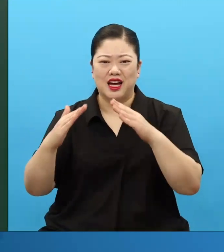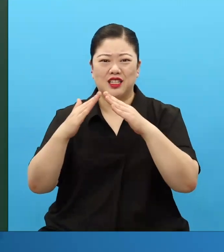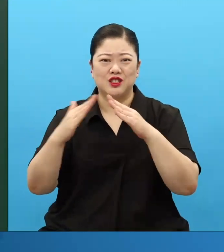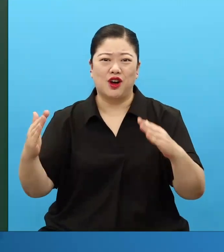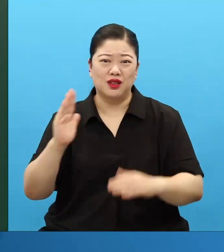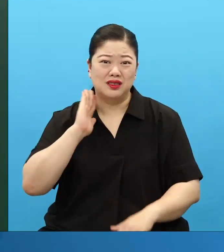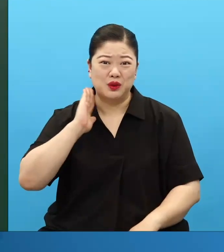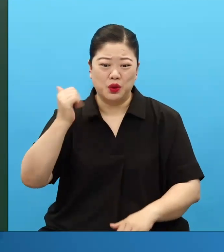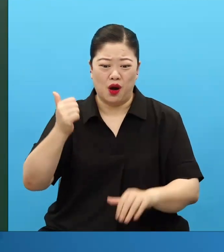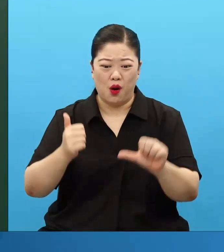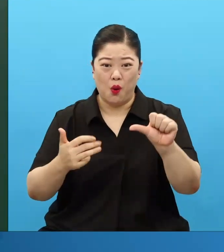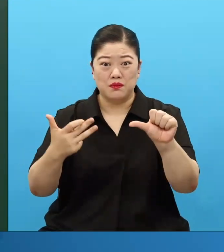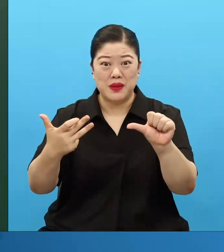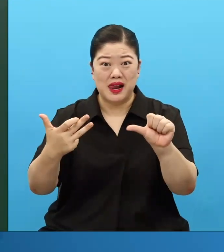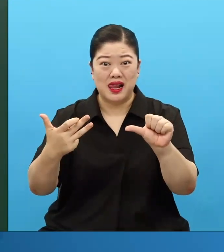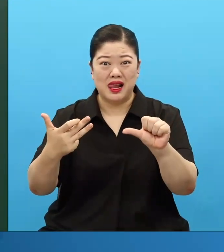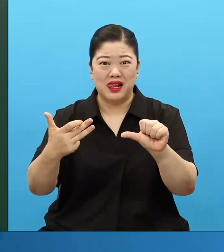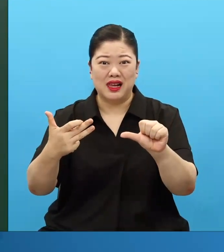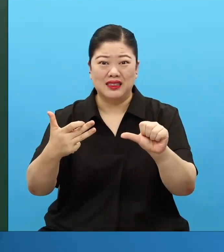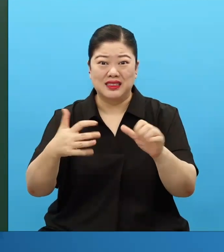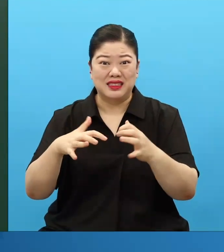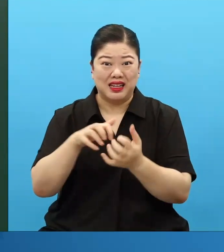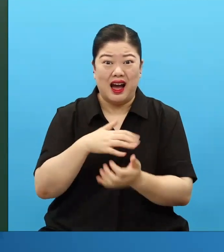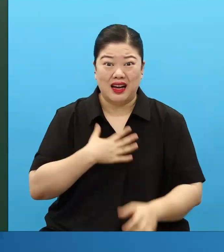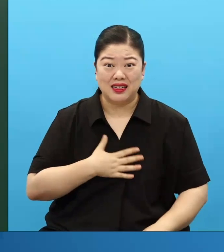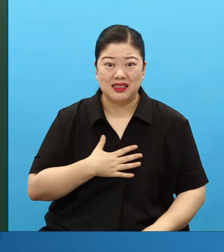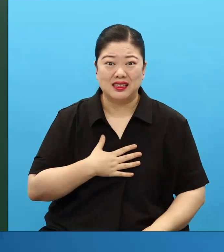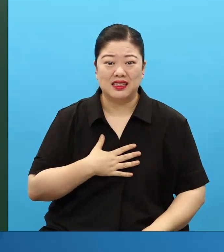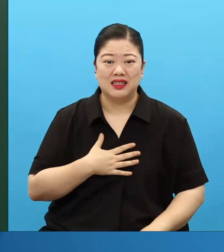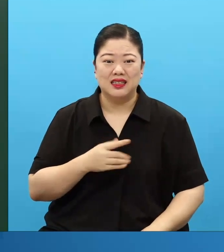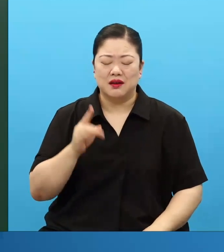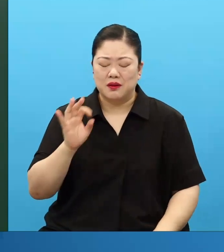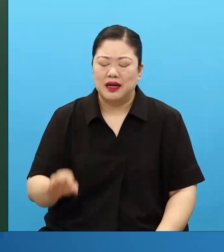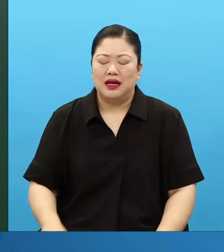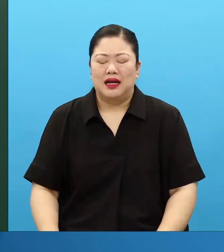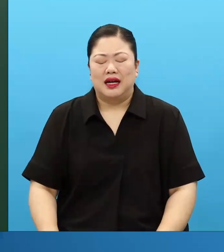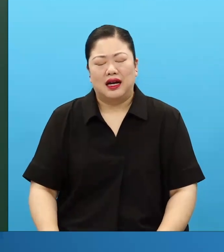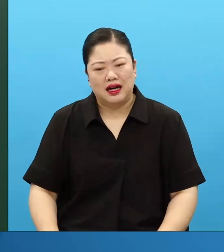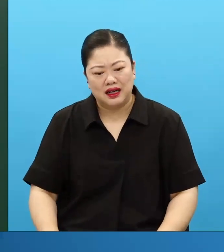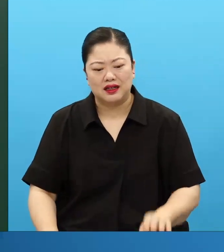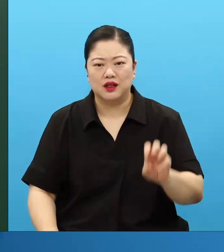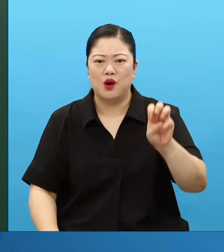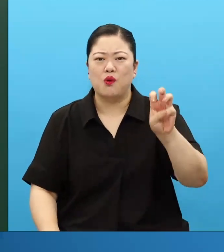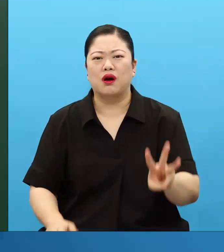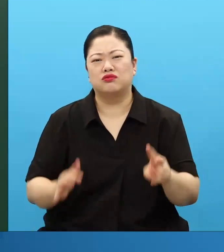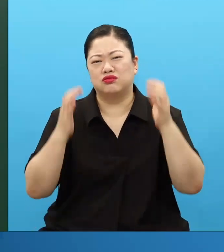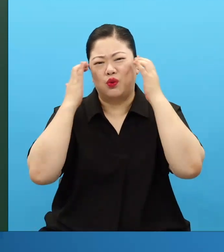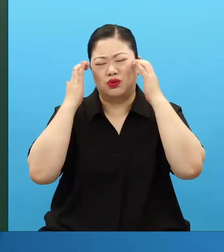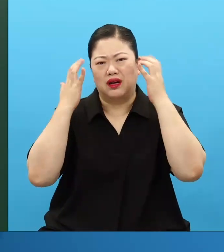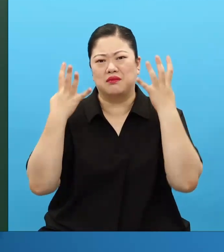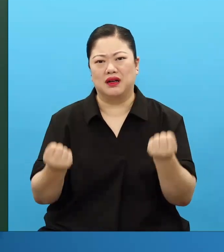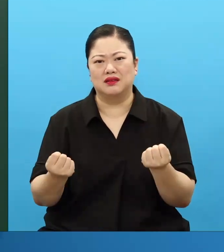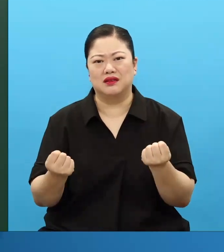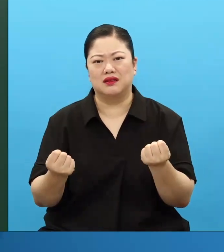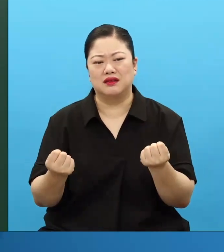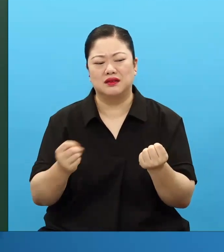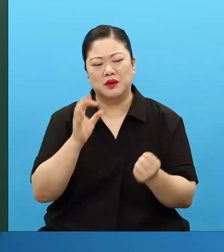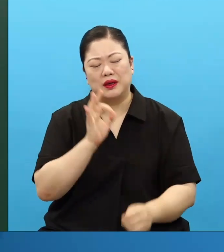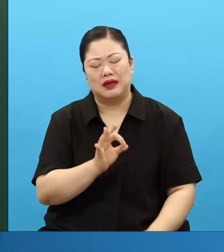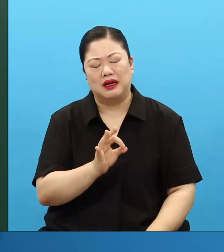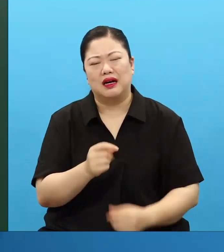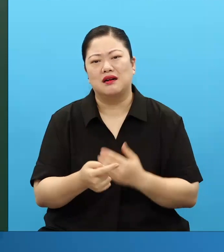성전화가 된다는 배경도 처음부터 하나님 주셨어요. And so the background of establishing the throne, that too God gave 뭡니까? from the onset. What is 위에 that? 나왔잖아요. That